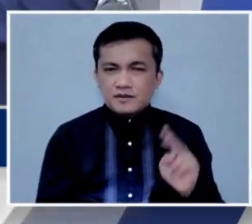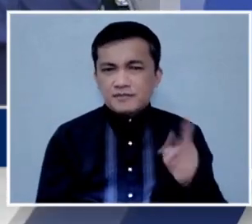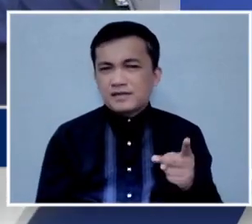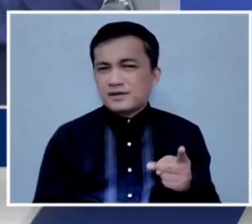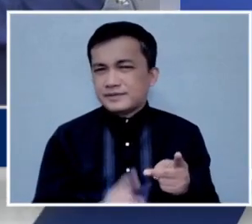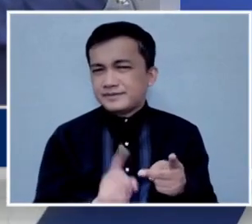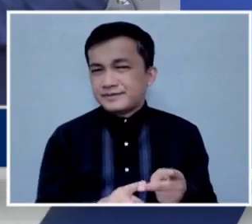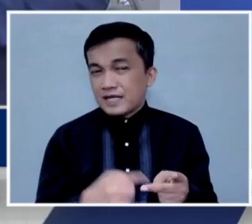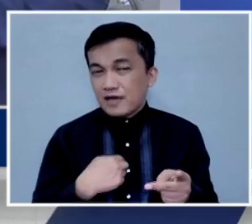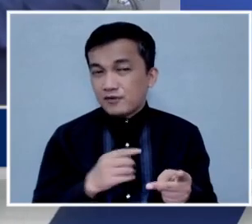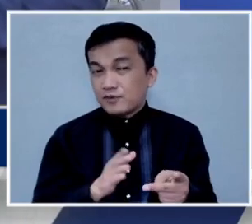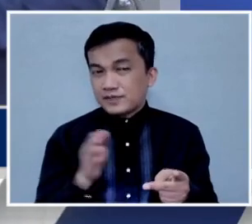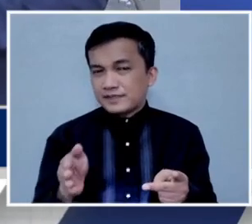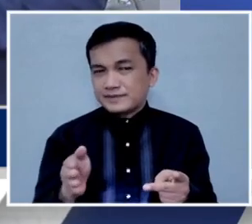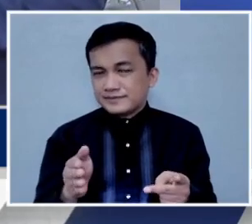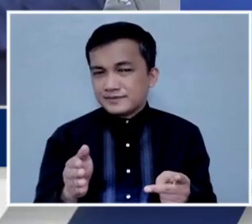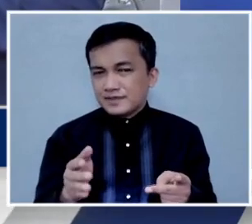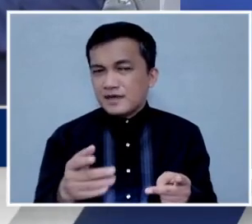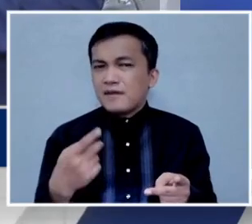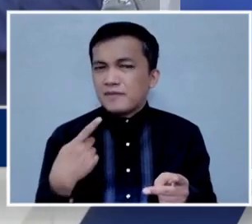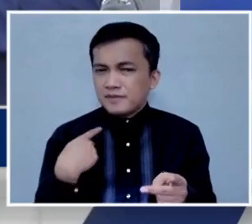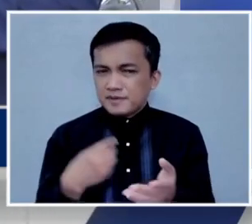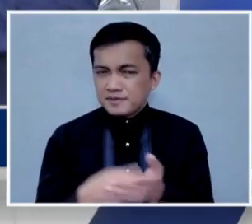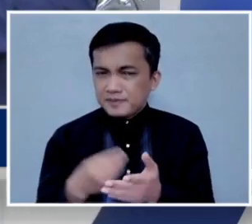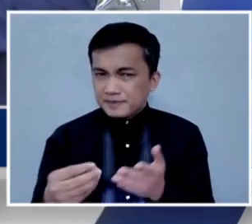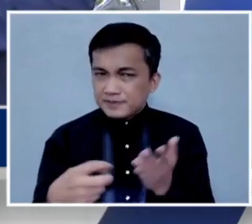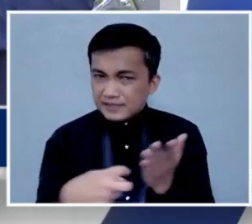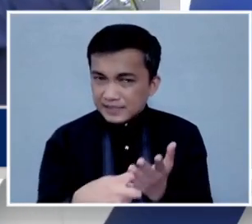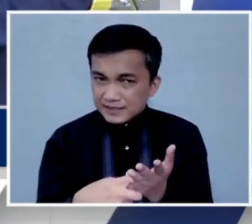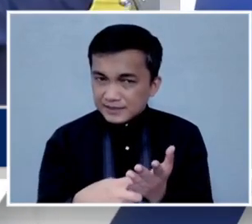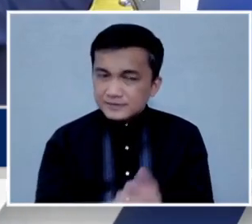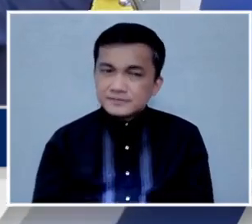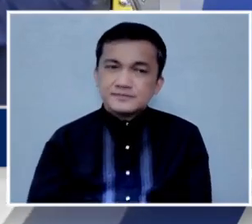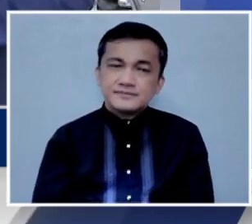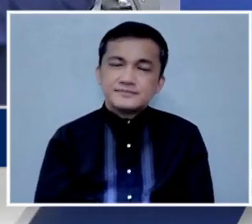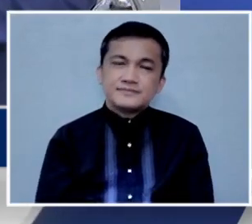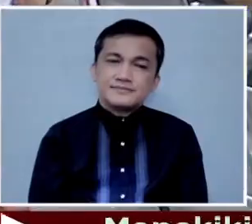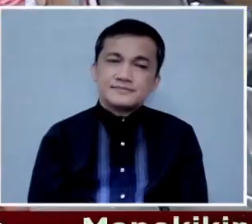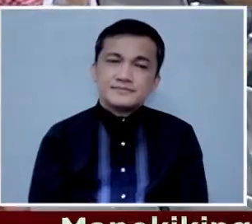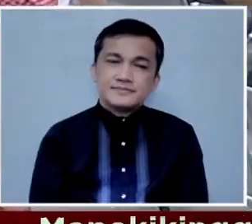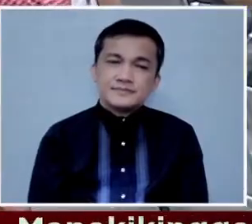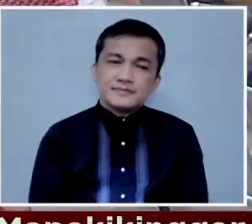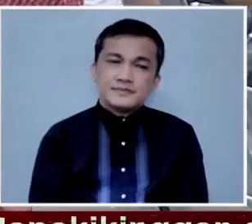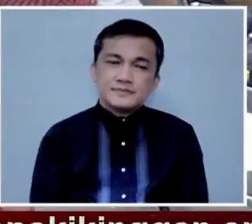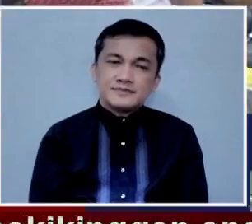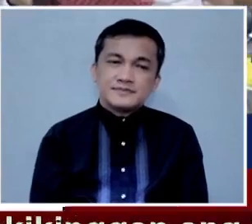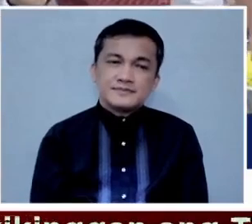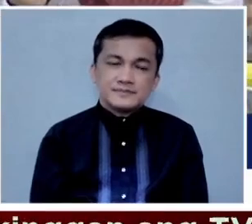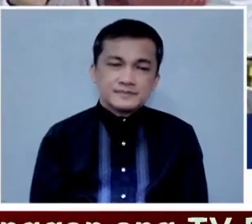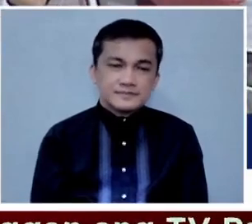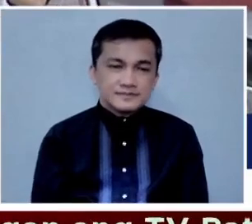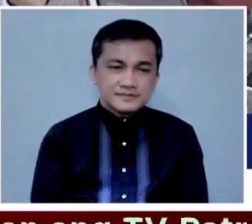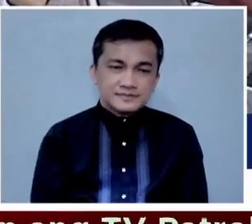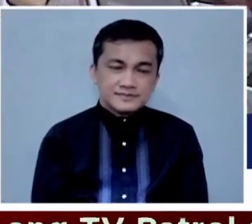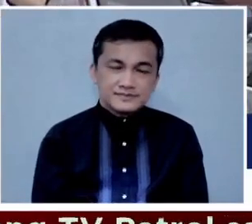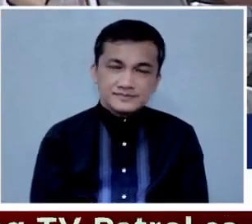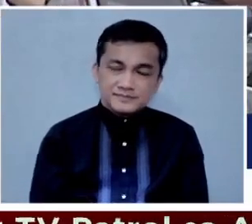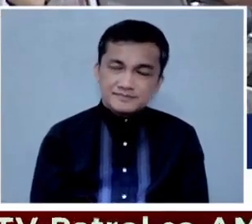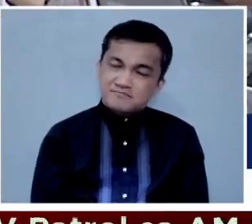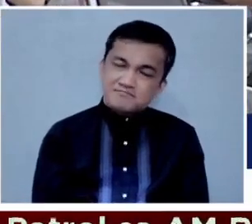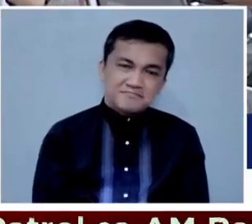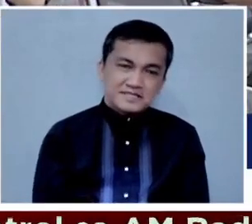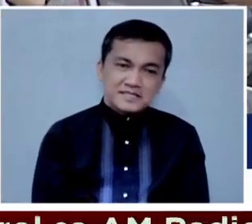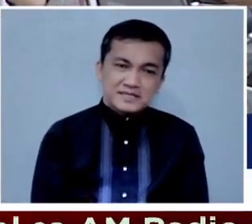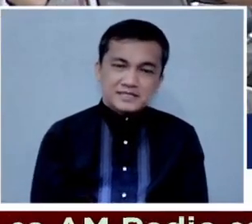ako'y pupunta dyan, may mabibili pa bang ticket? Sen, yung oras